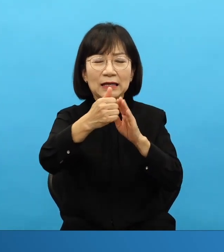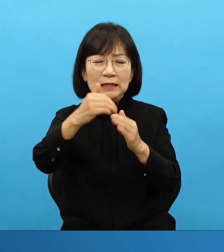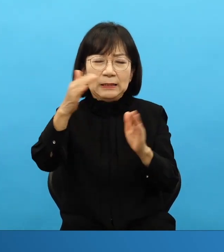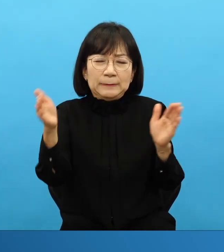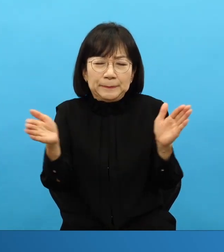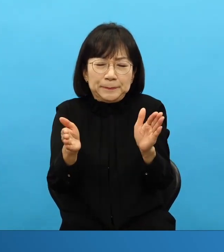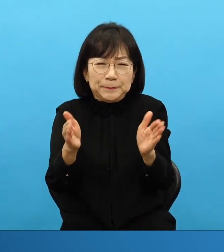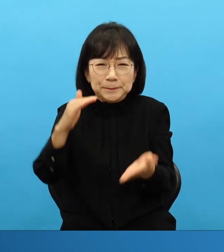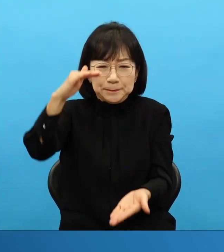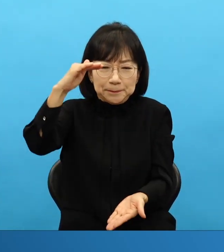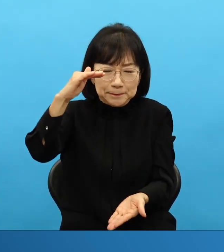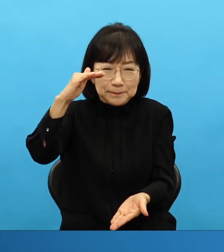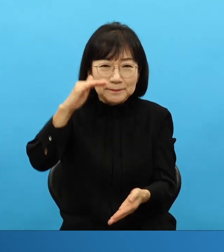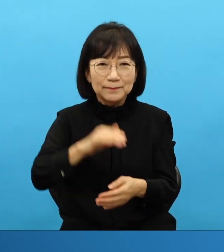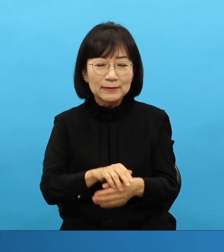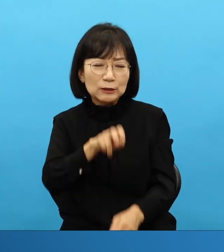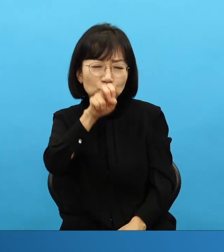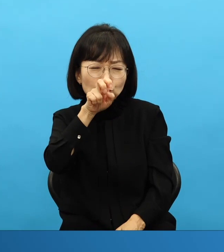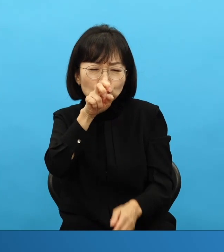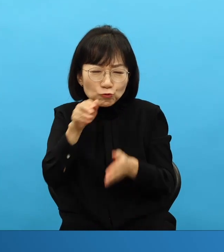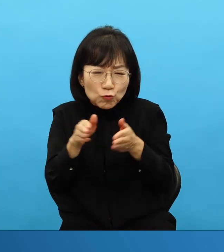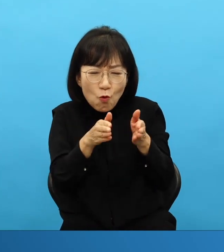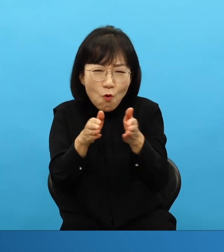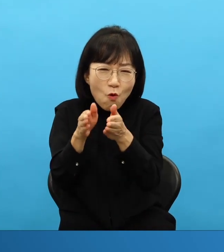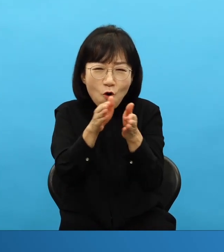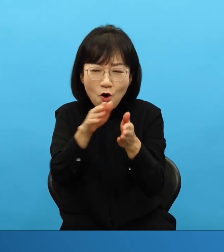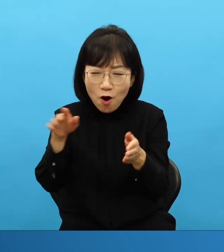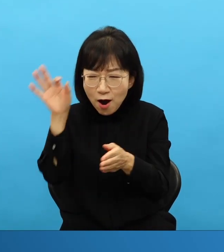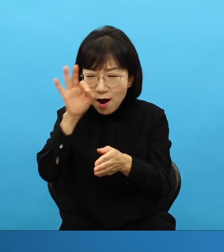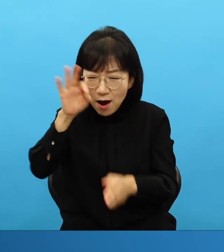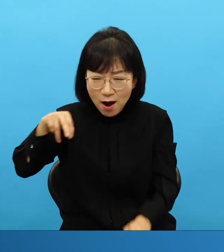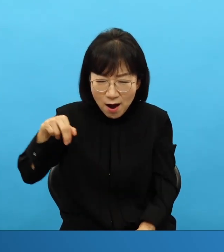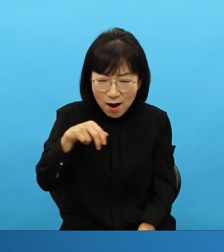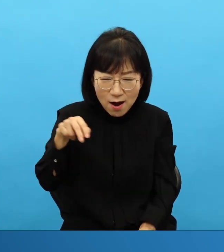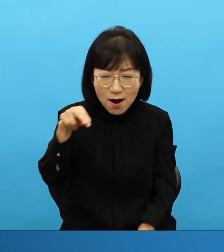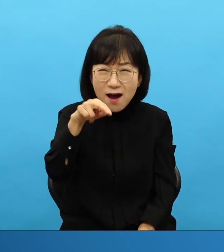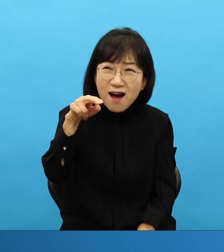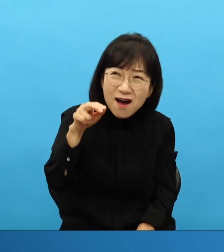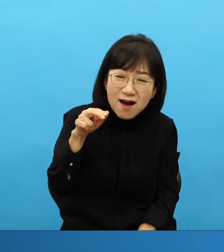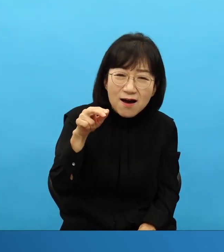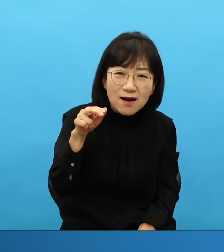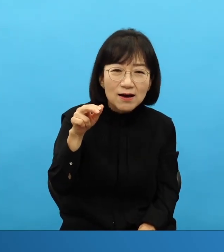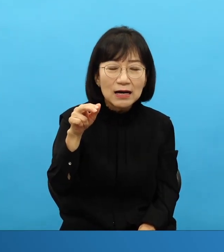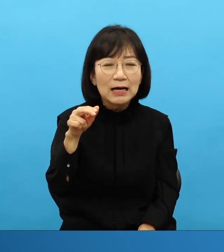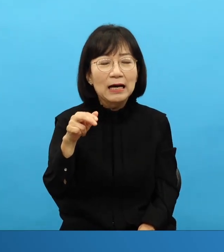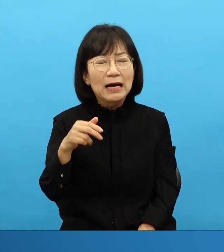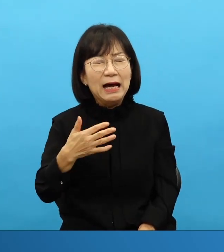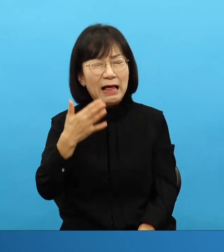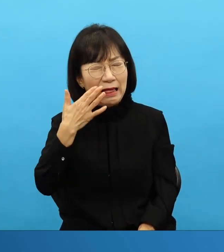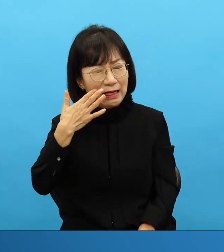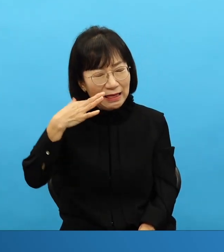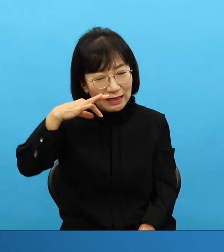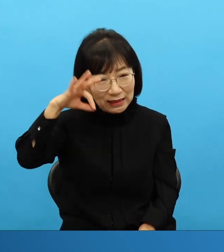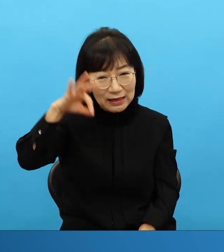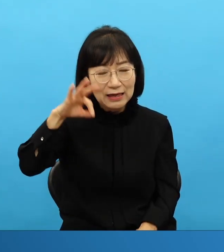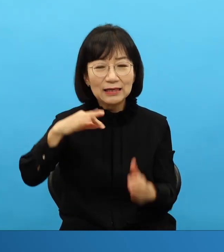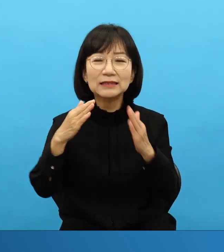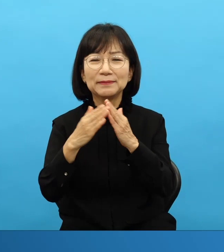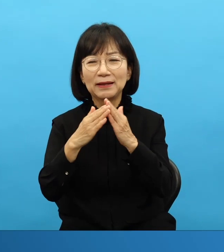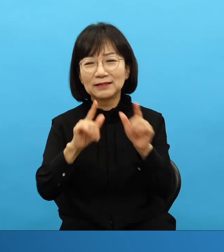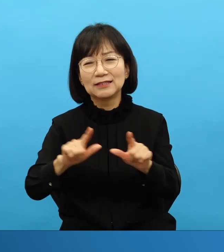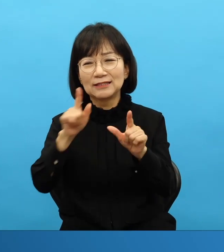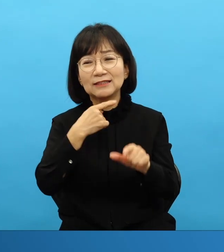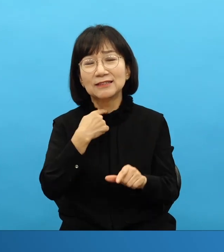골목으로 싹 해가지고 그 들어오는 거예요. 然后要穿过一条深巷才能够进来我们家， 형편없는 집이었습니다. 真的是环境非常的